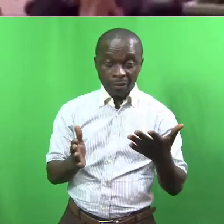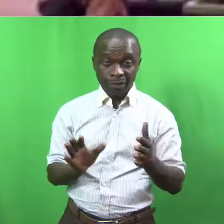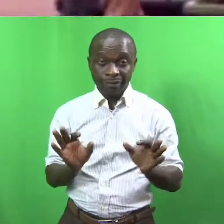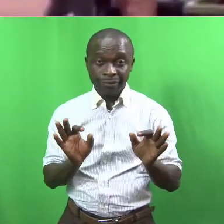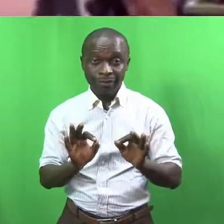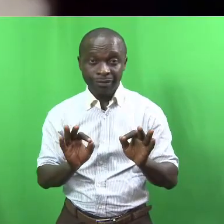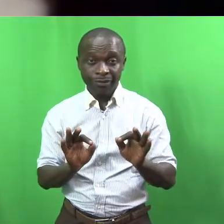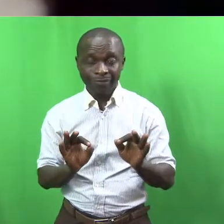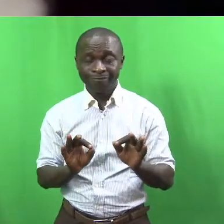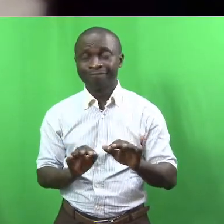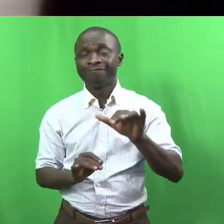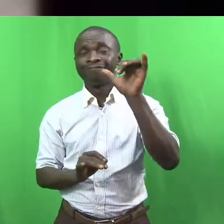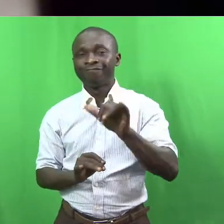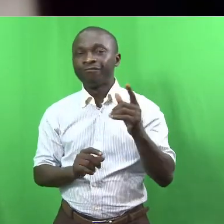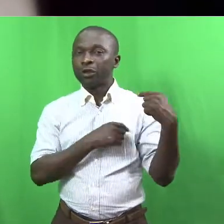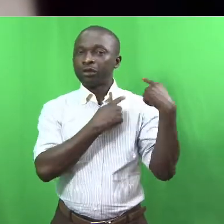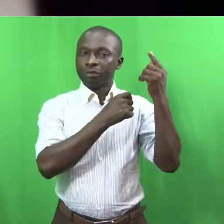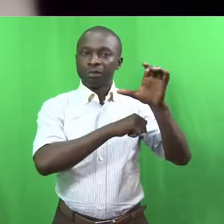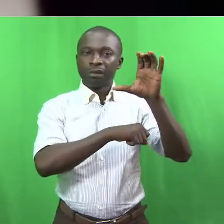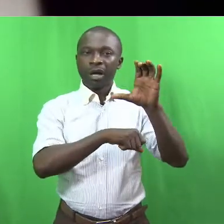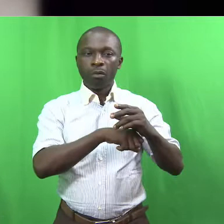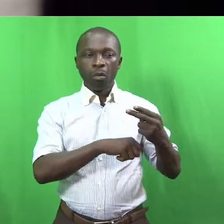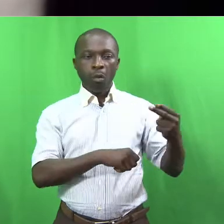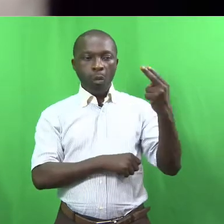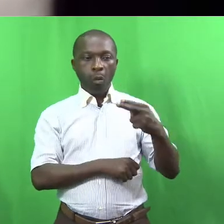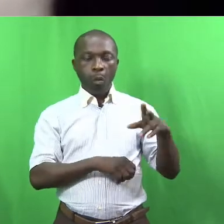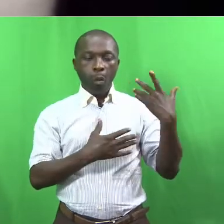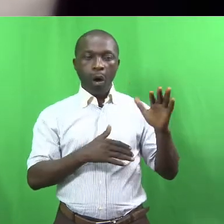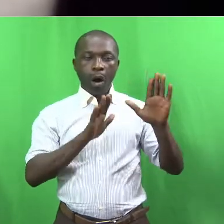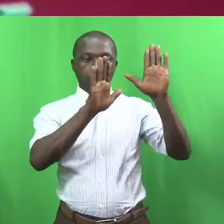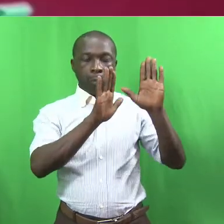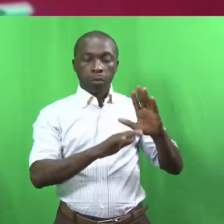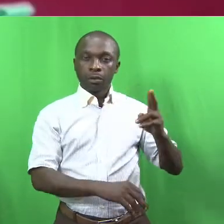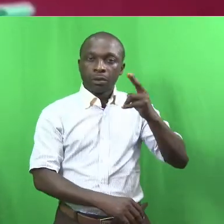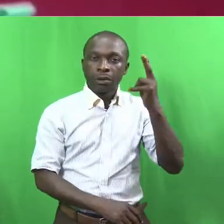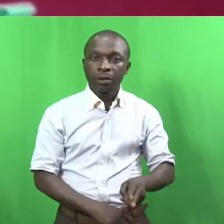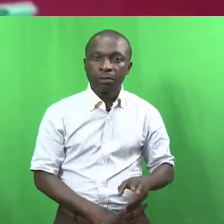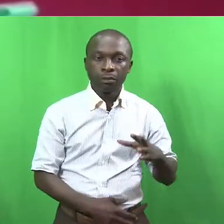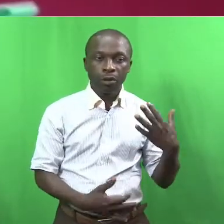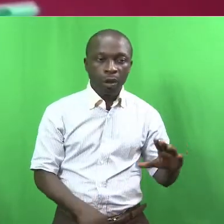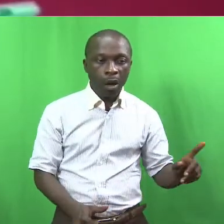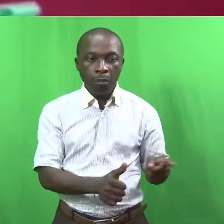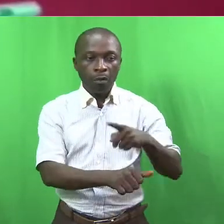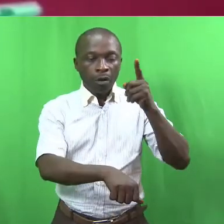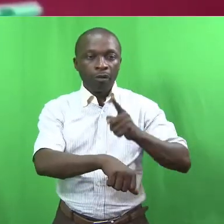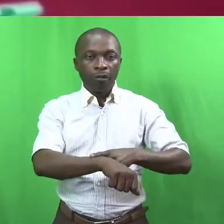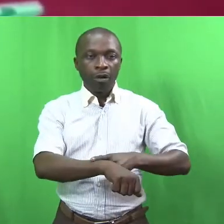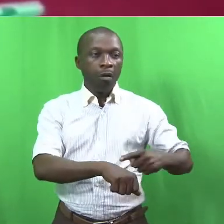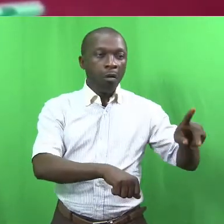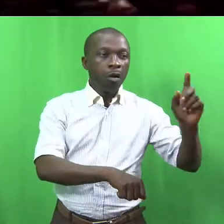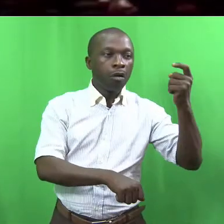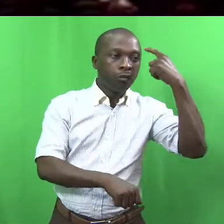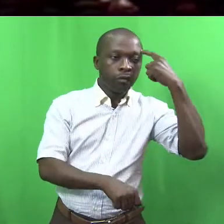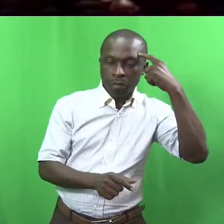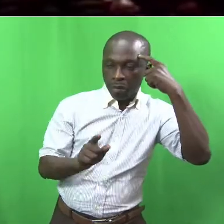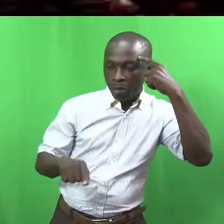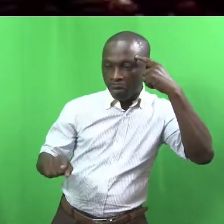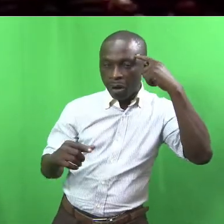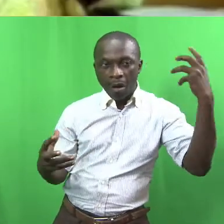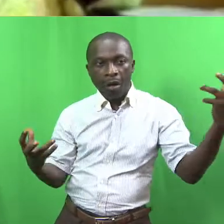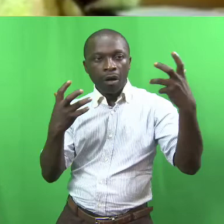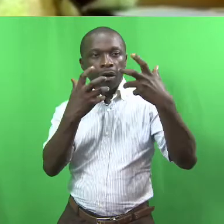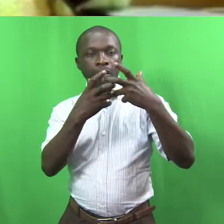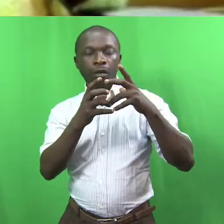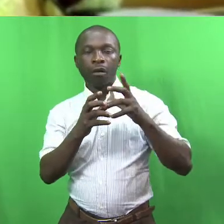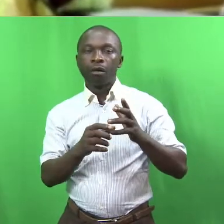une opportunité historique pour le Cameroun, en ce sens qu'il a rapproché l'administration des administrés et a garanti à chaque région